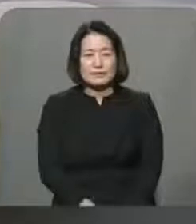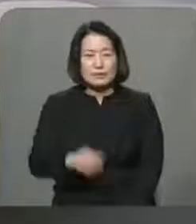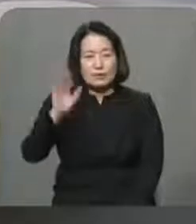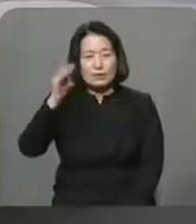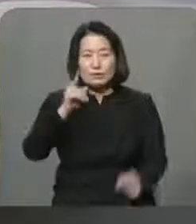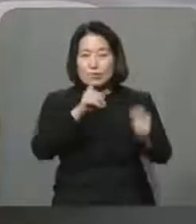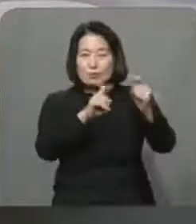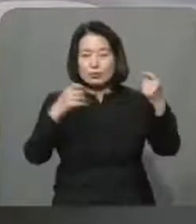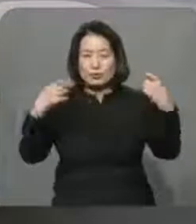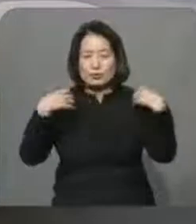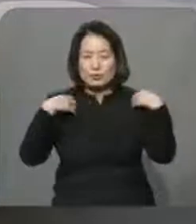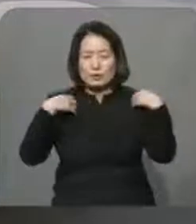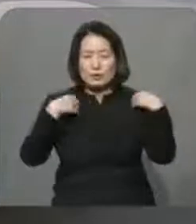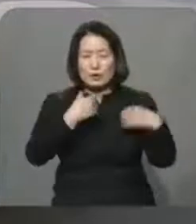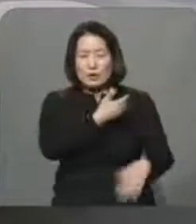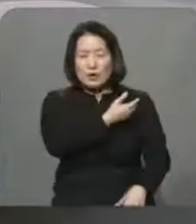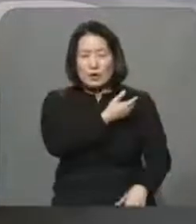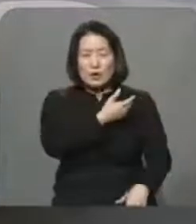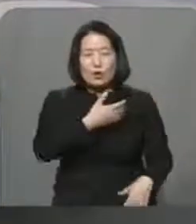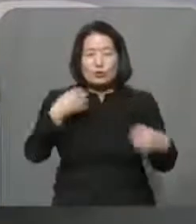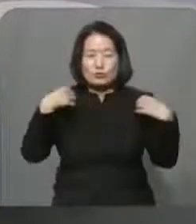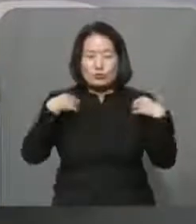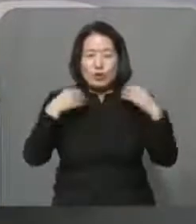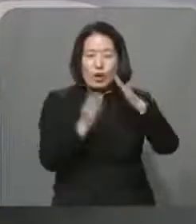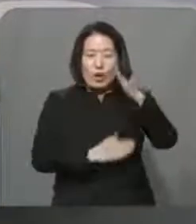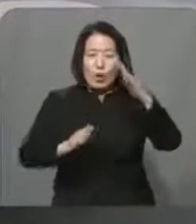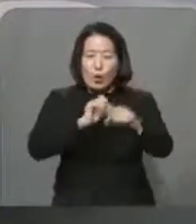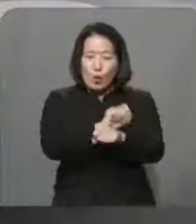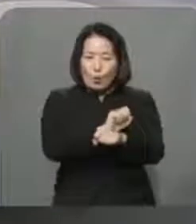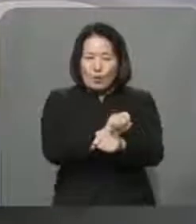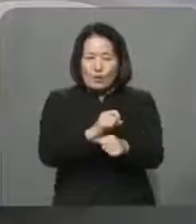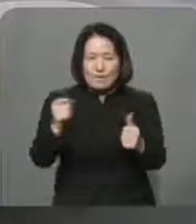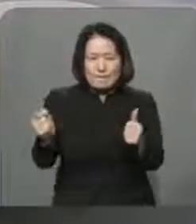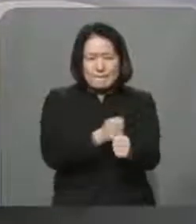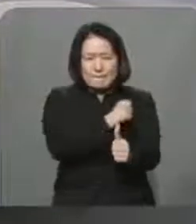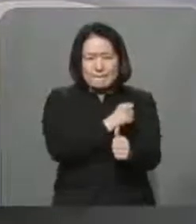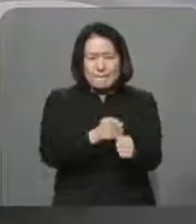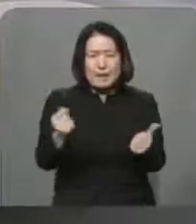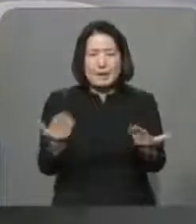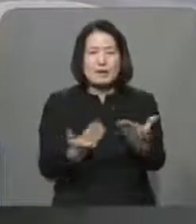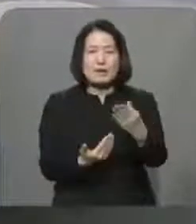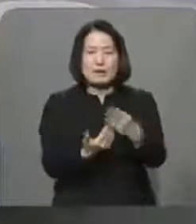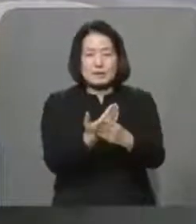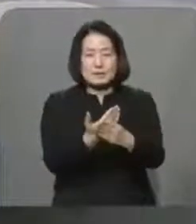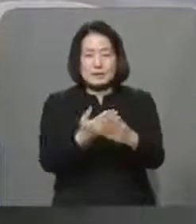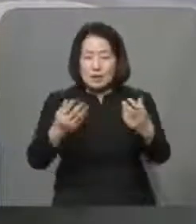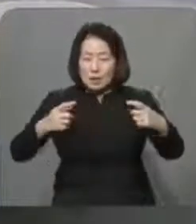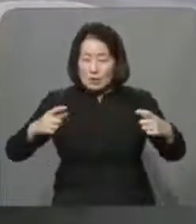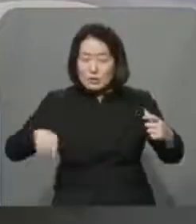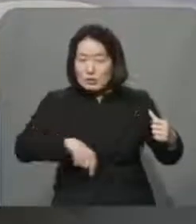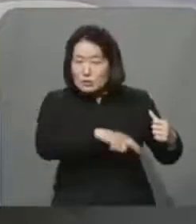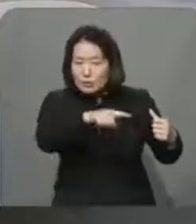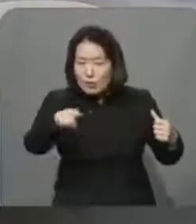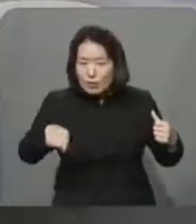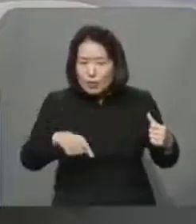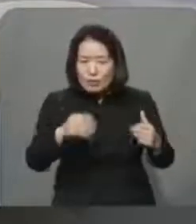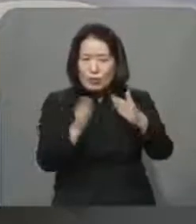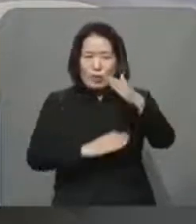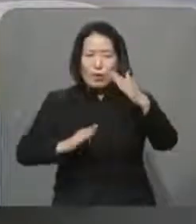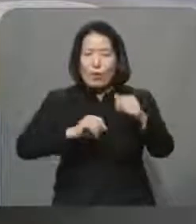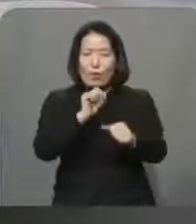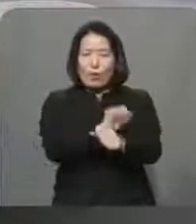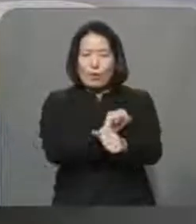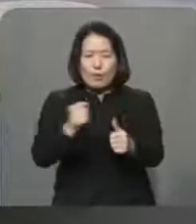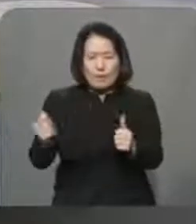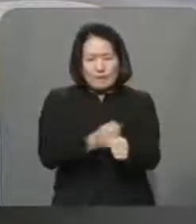최근 고성군에서 군청 공무원이 폭행당하는 사례가 잇따랐습니다. 강원도 전체로도 공무원이 폭행이나 폭언